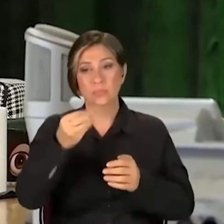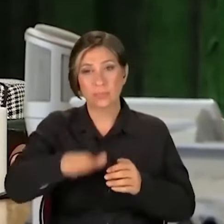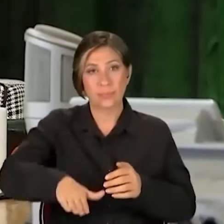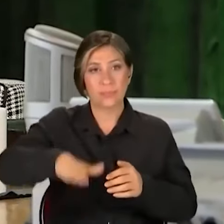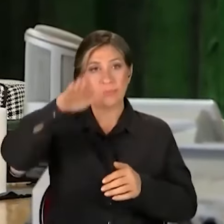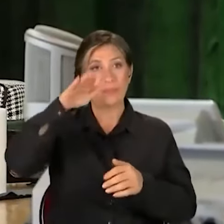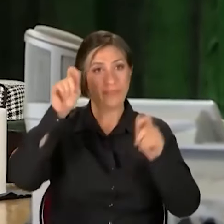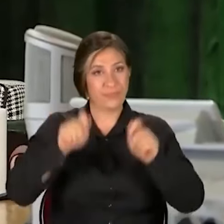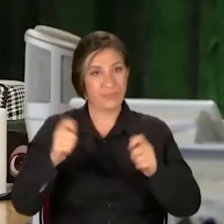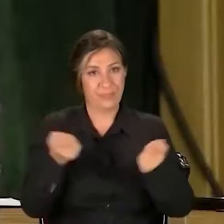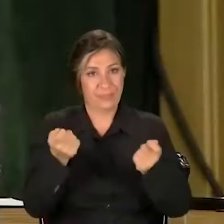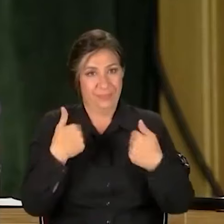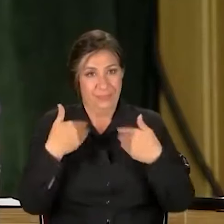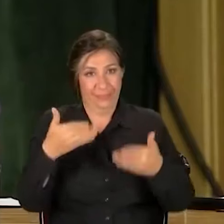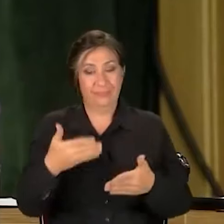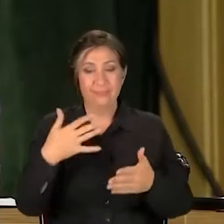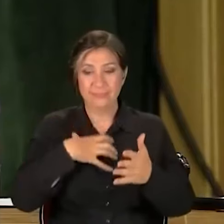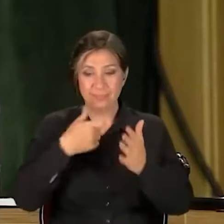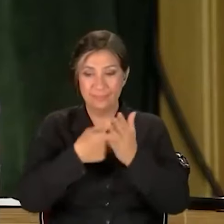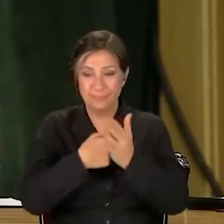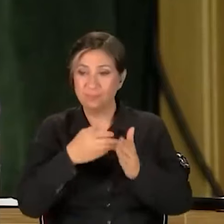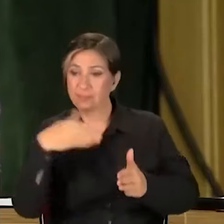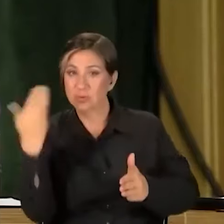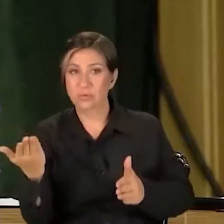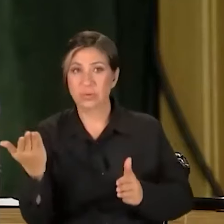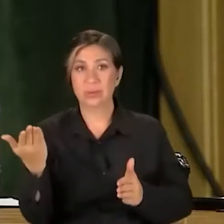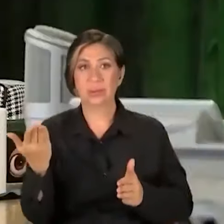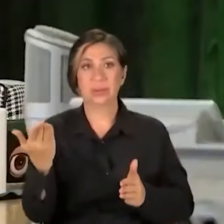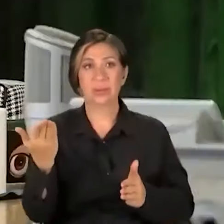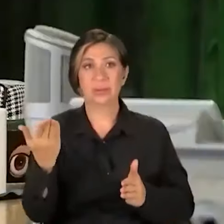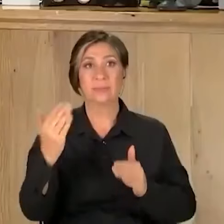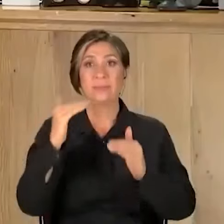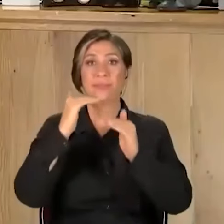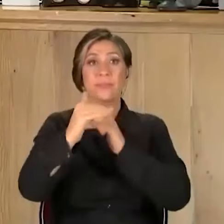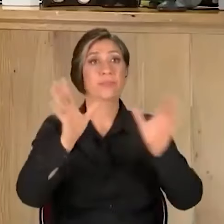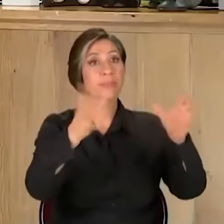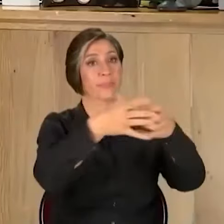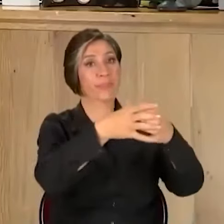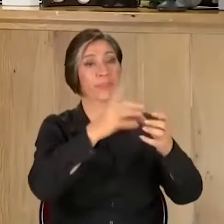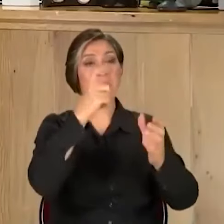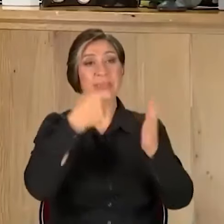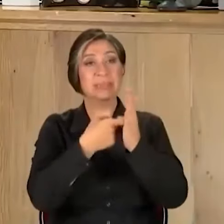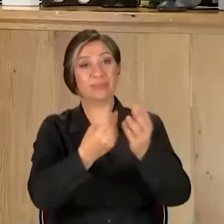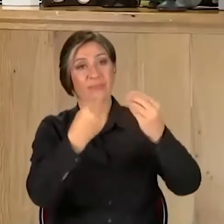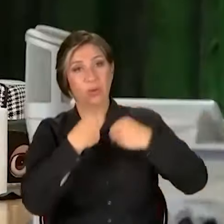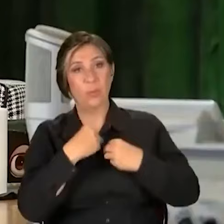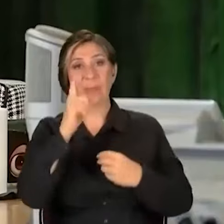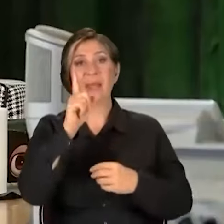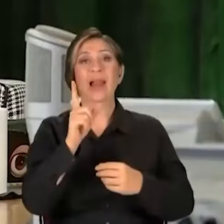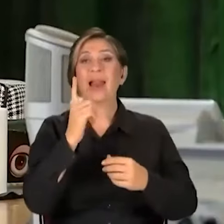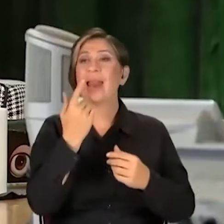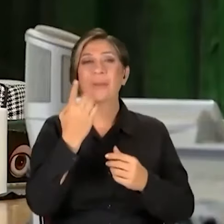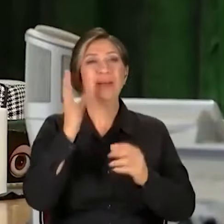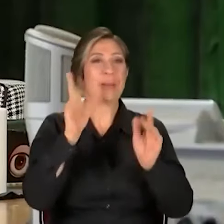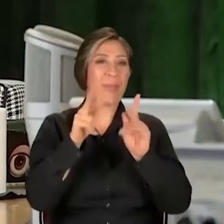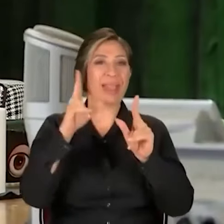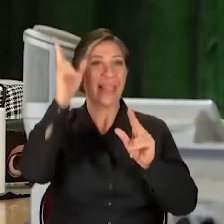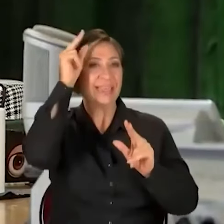çocukluğumuzdan beri yaptığımız için bu işi, kendi ismimizin dışında da kitle hep bir isim atfediyor, bir lakap